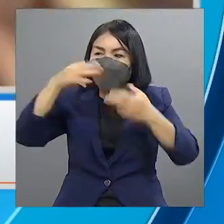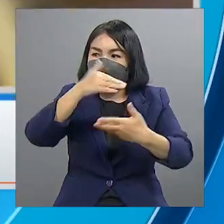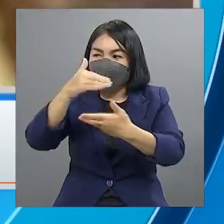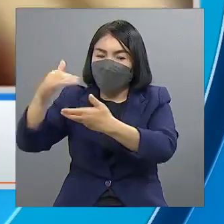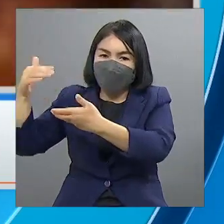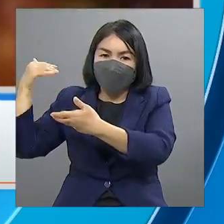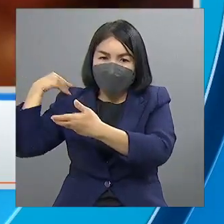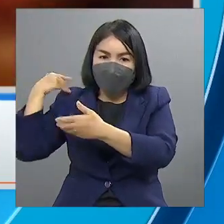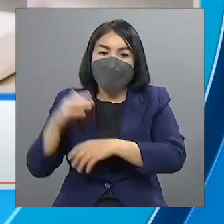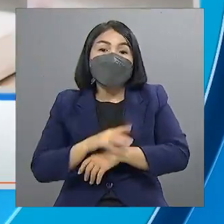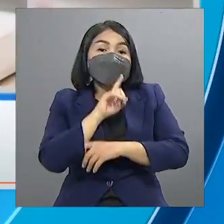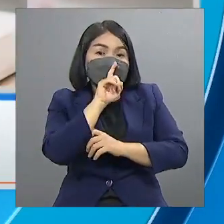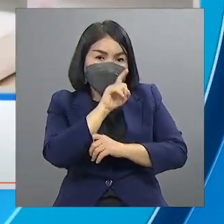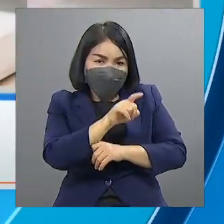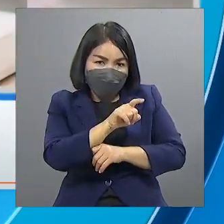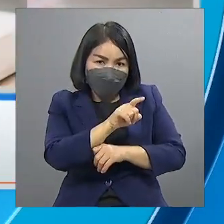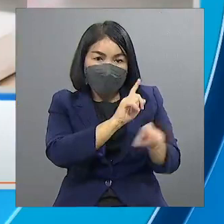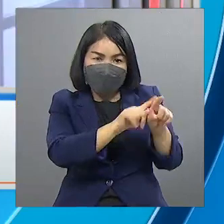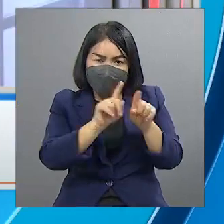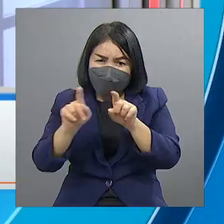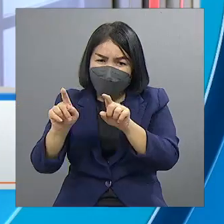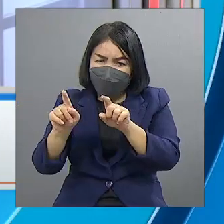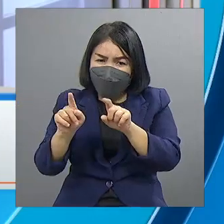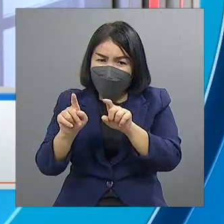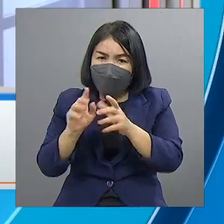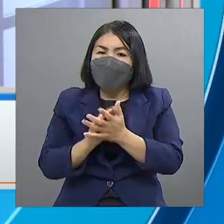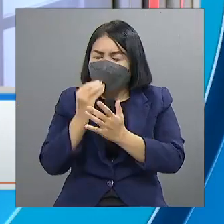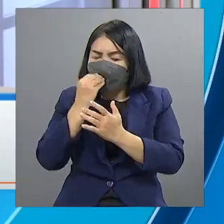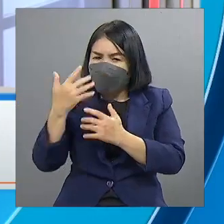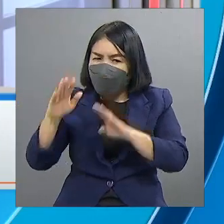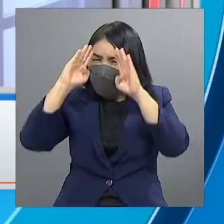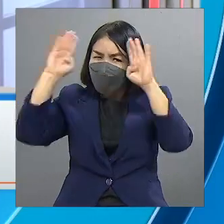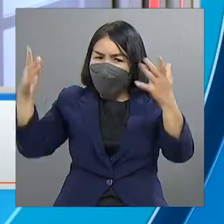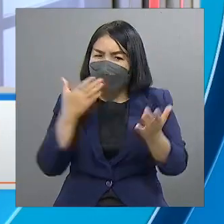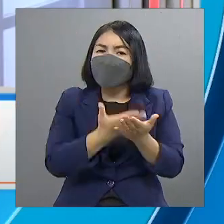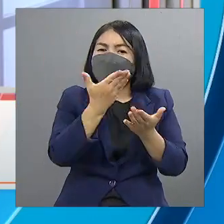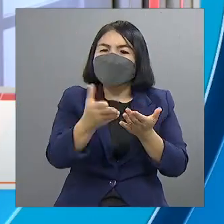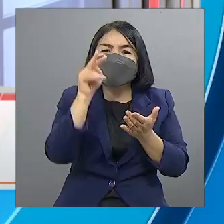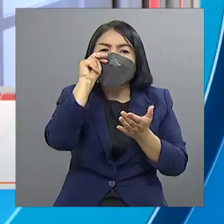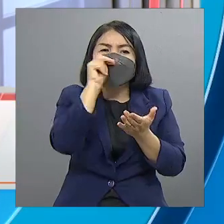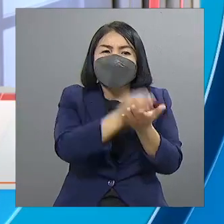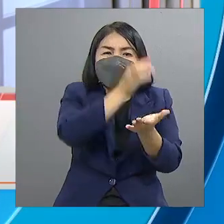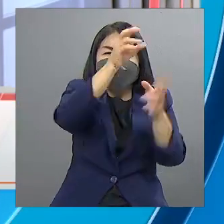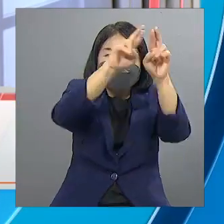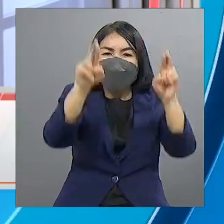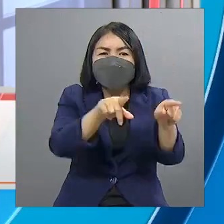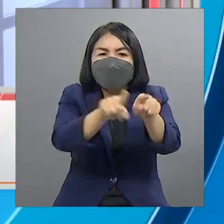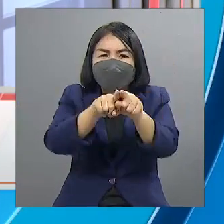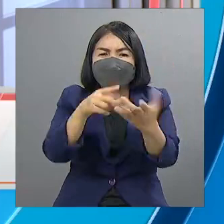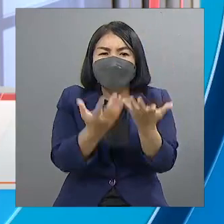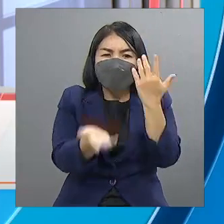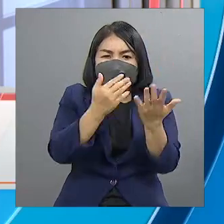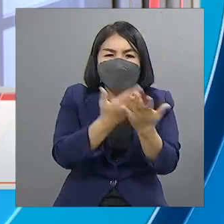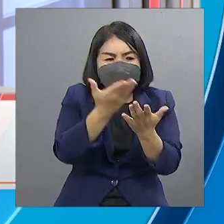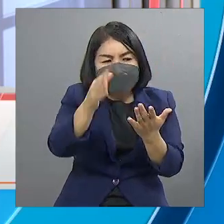อยครับหลายๆคนนั้นเนี่ยเคยกินหมูกระทะแล้วก็ไปซื้อน้ำจิ้มแบบนี้ตามซุปเปอร์มาร์เก็ตหรือร้านสะดวกซื้อทีนี้อยากให้พูดถึงจุ